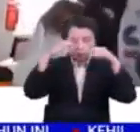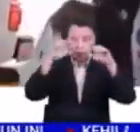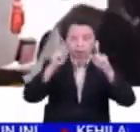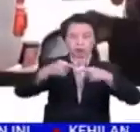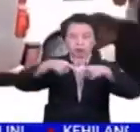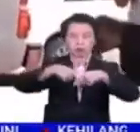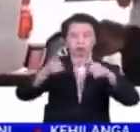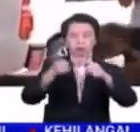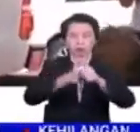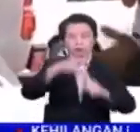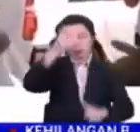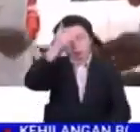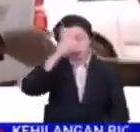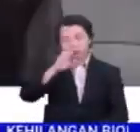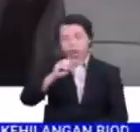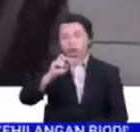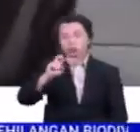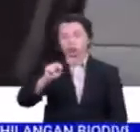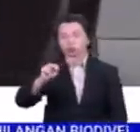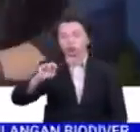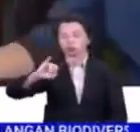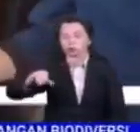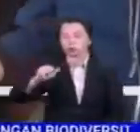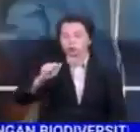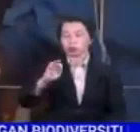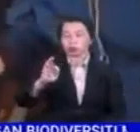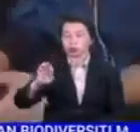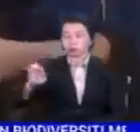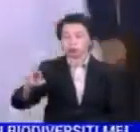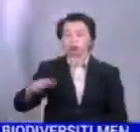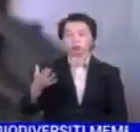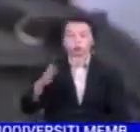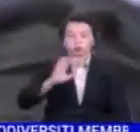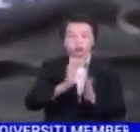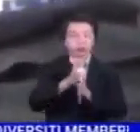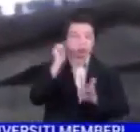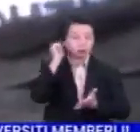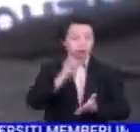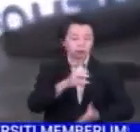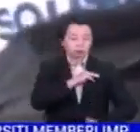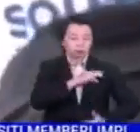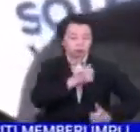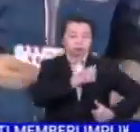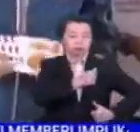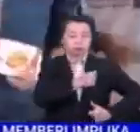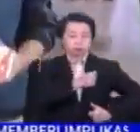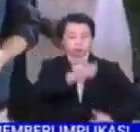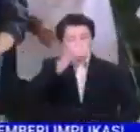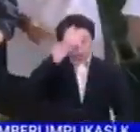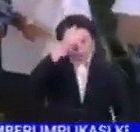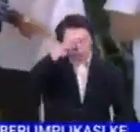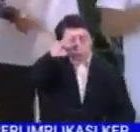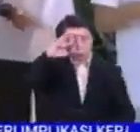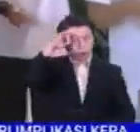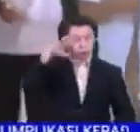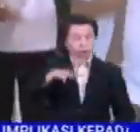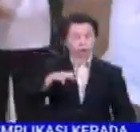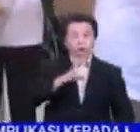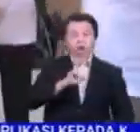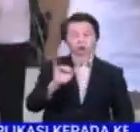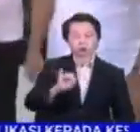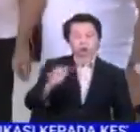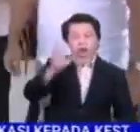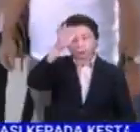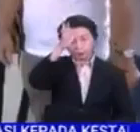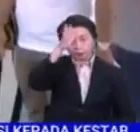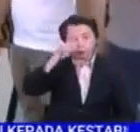pertama oleh Rahmah dato' onn chava Beliau pernah menjadi struktur politik Menteri Pertahanan Datuk Seri hishammuddin Tun Hussein Yang